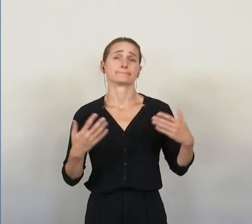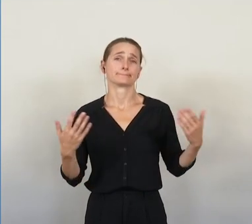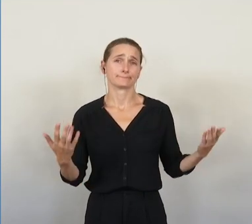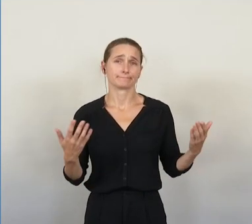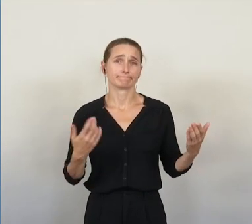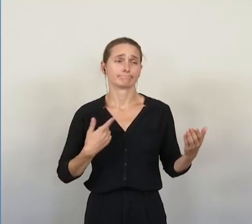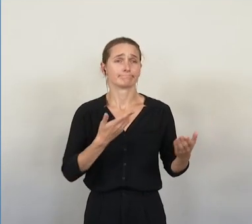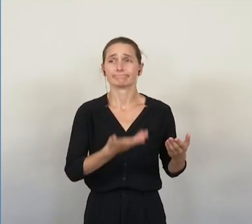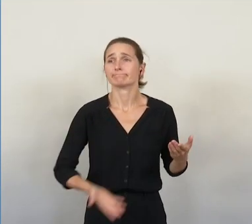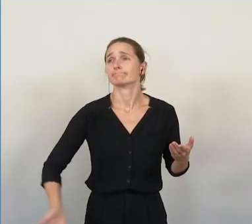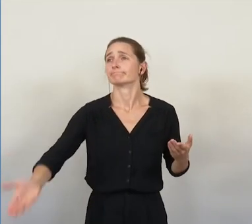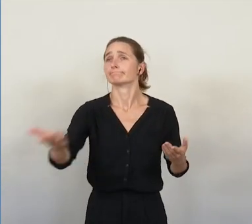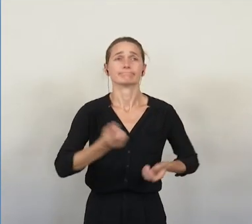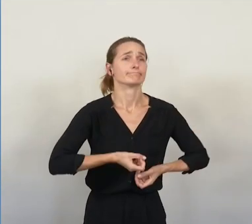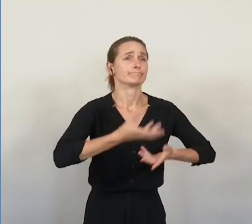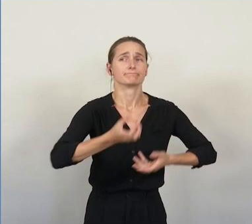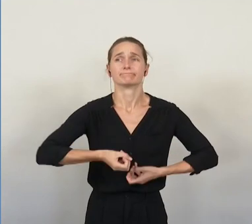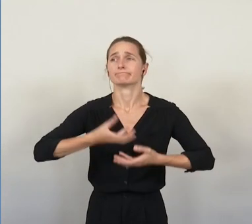écouté toutes ces